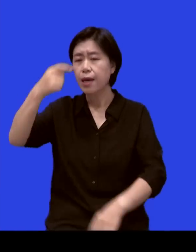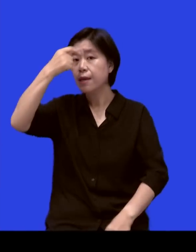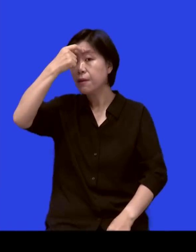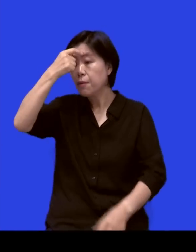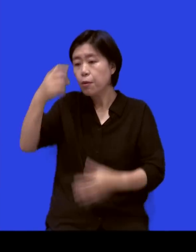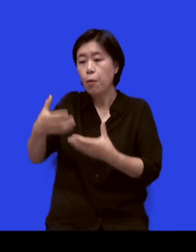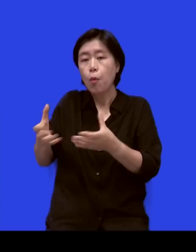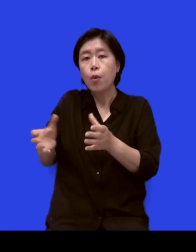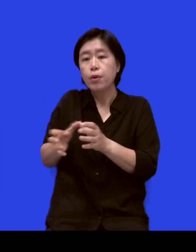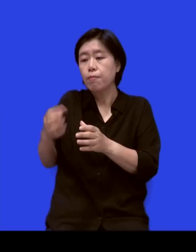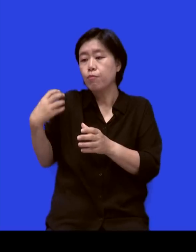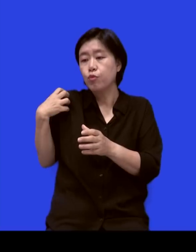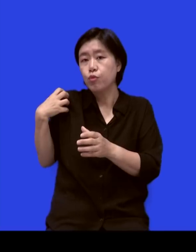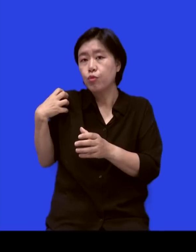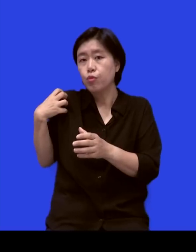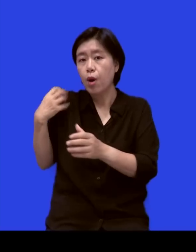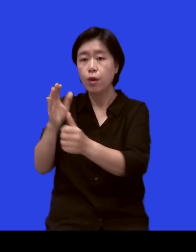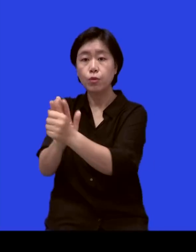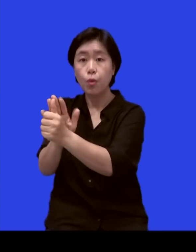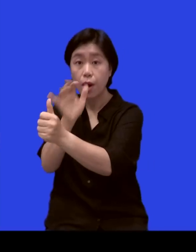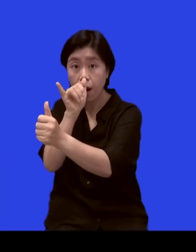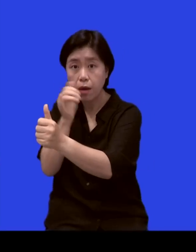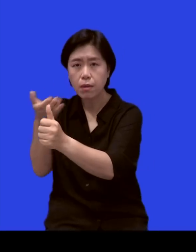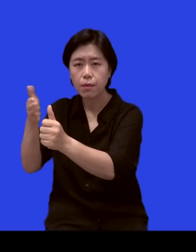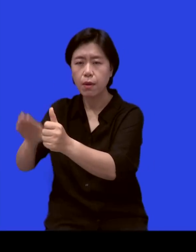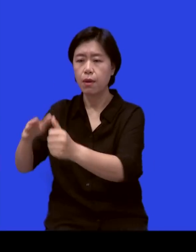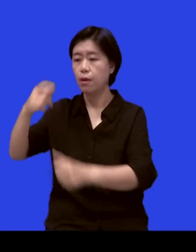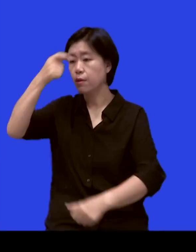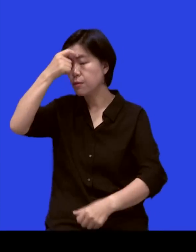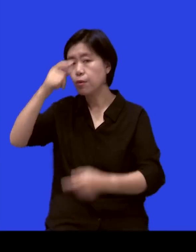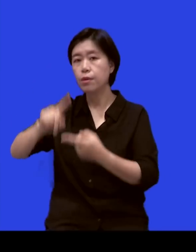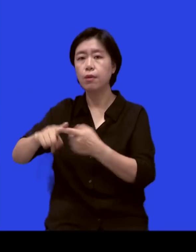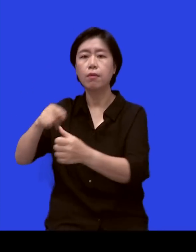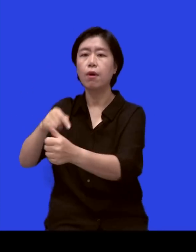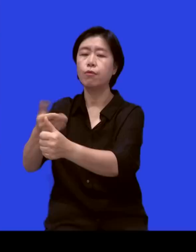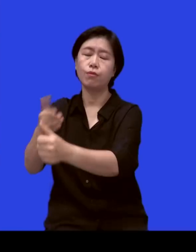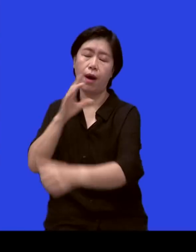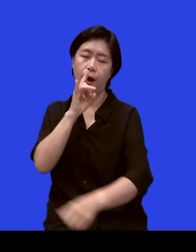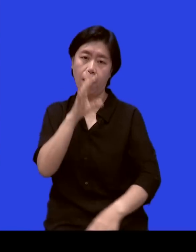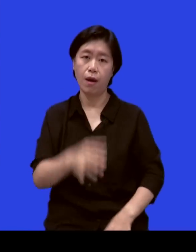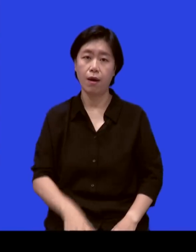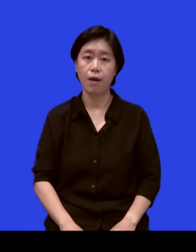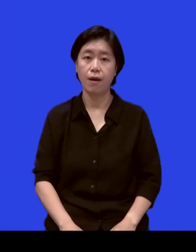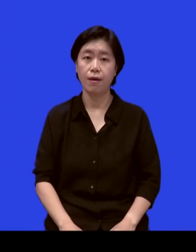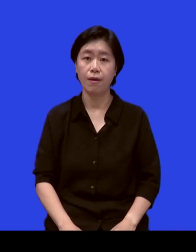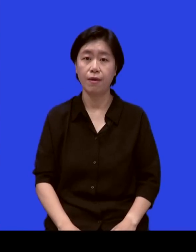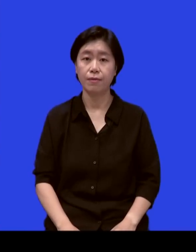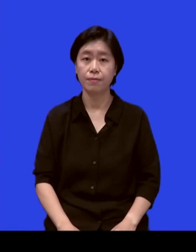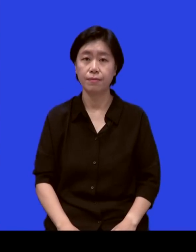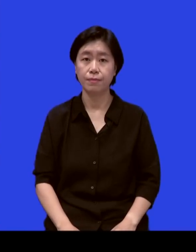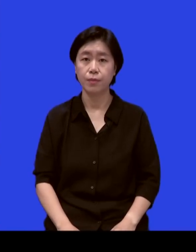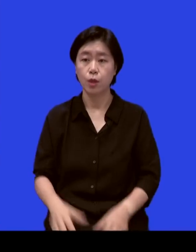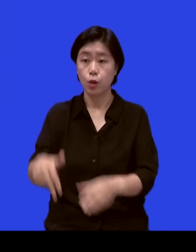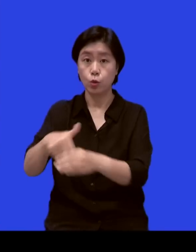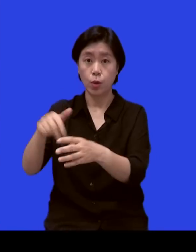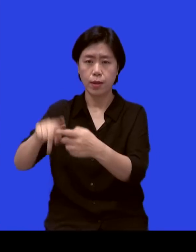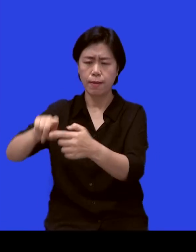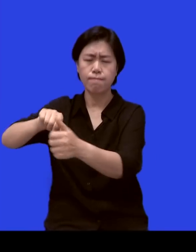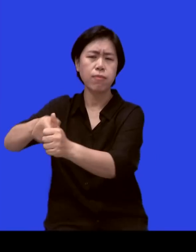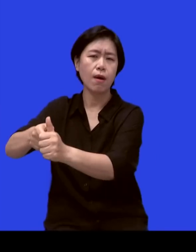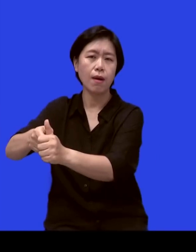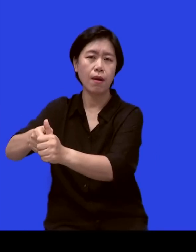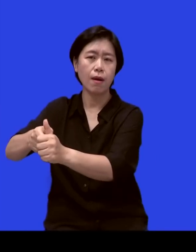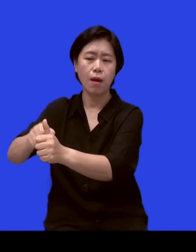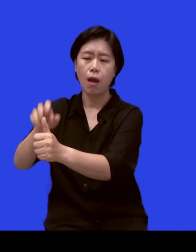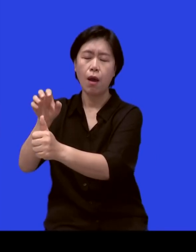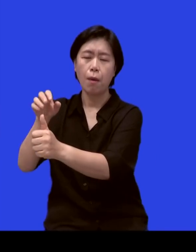그 편지를 판사한테 써가지고 예. 보내면은 제재가 들어와요. 단체에서 강압적이다. 종교 뭐. 강요한다고. 예,